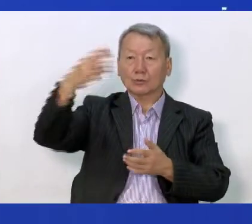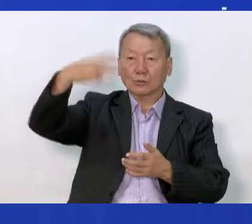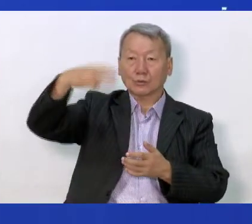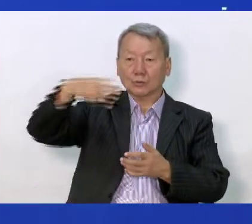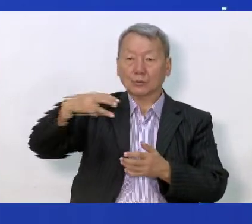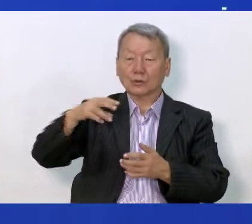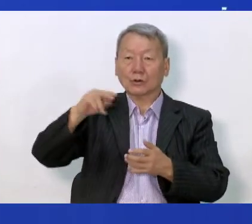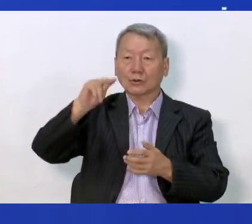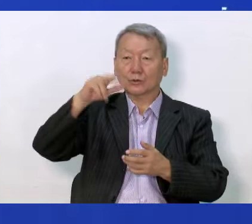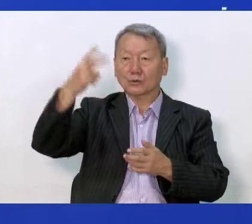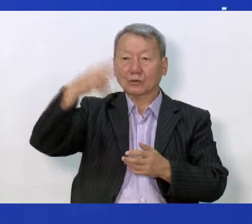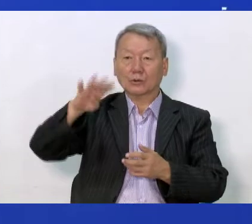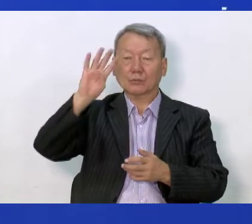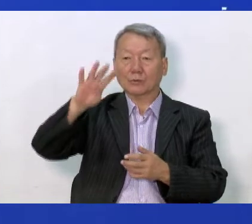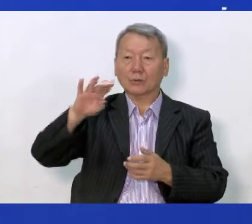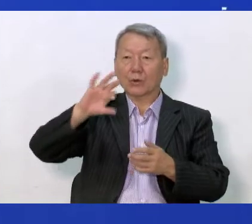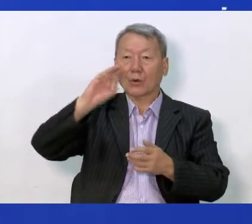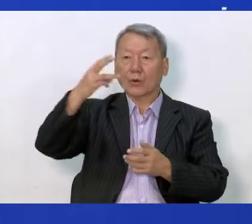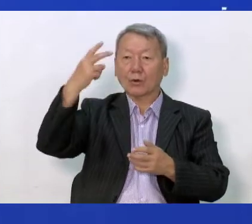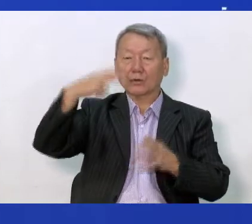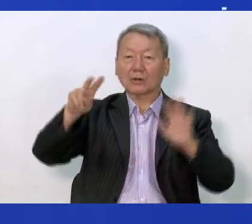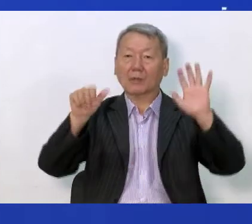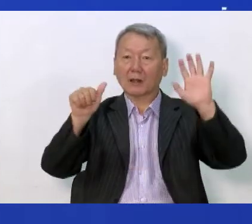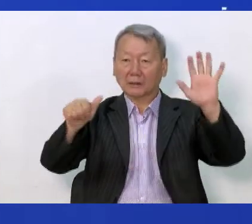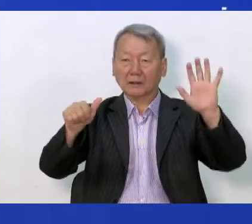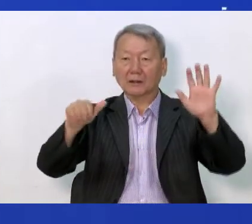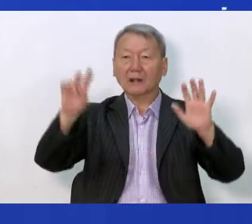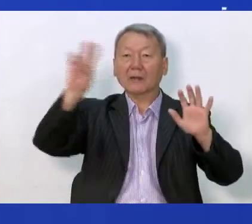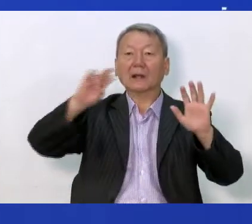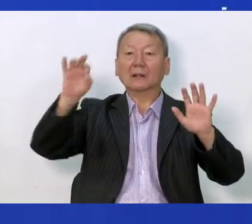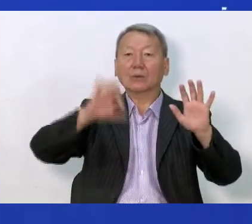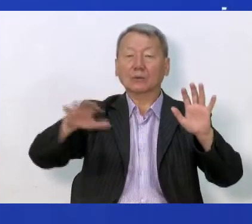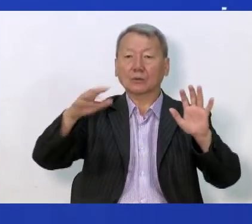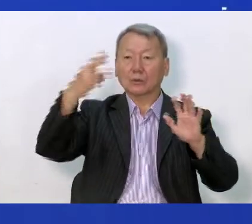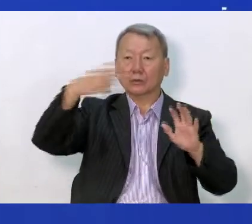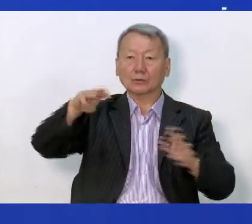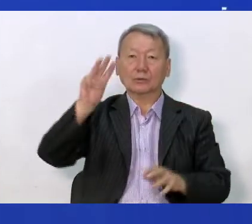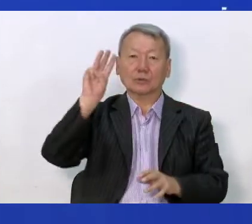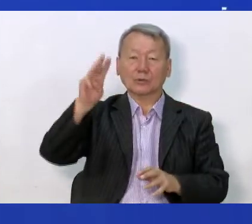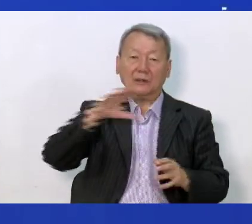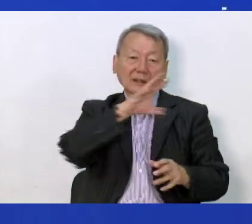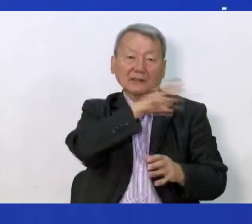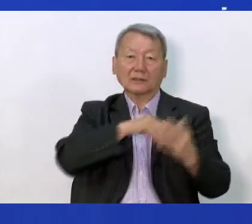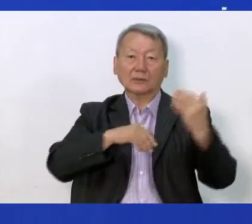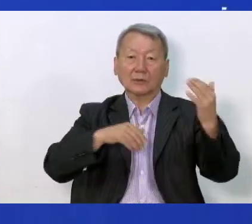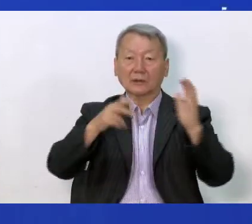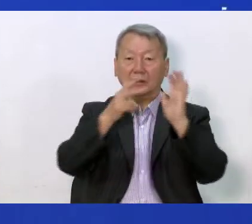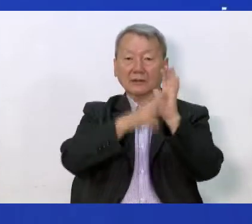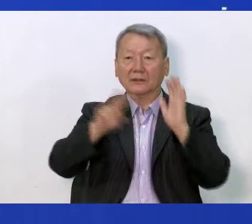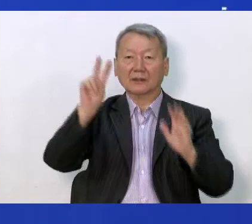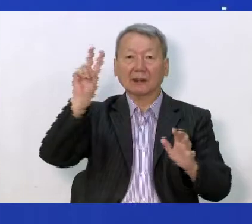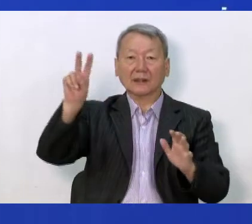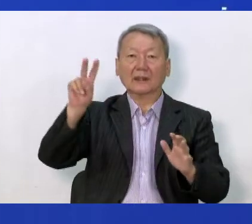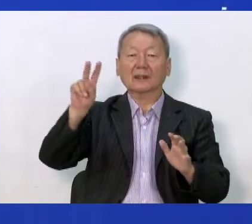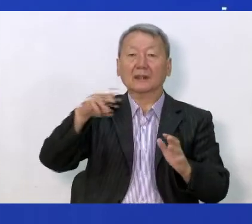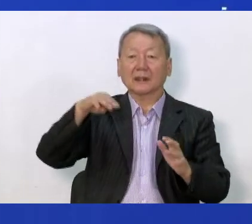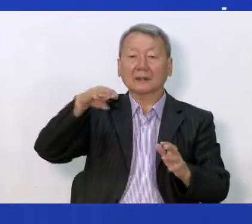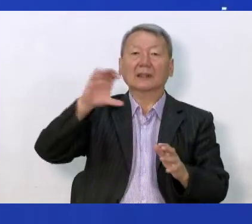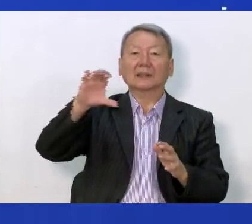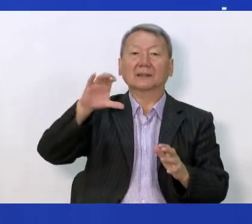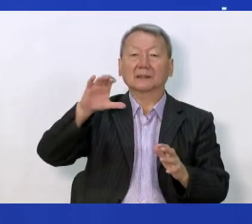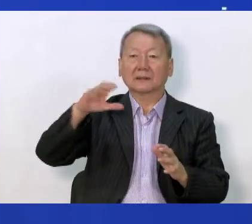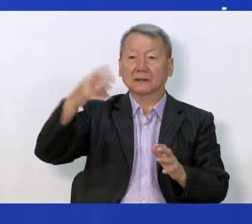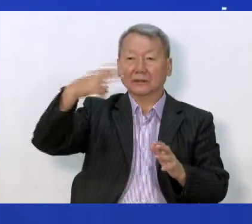Чүй облусунда 24, Ош шаарында 26, Нарын облусунда 33, Ысык Көл облусунда 82, Талас